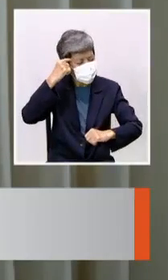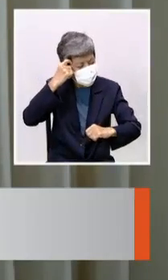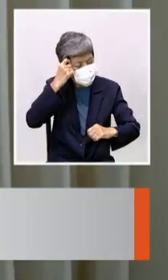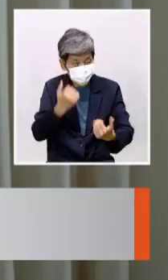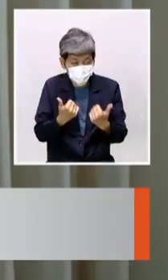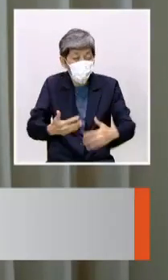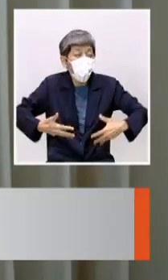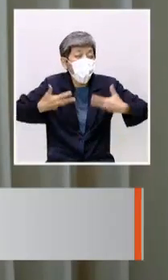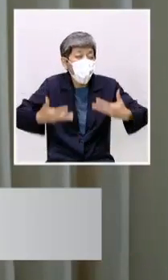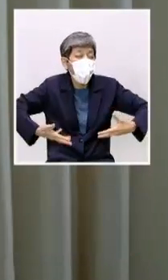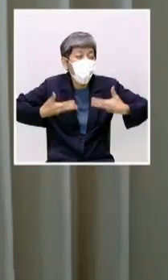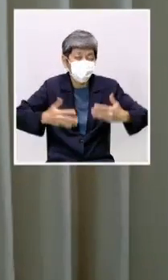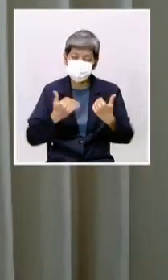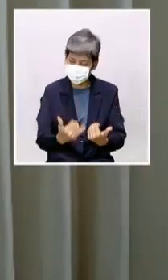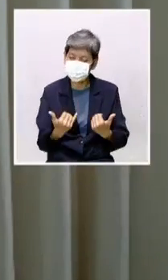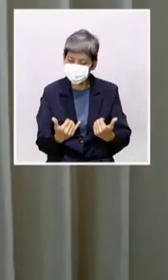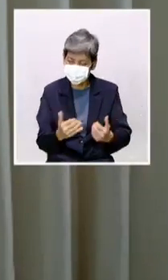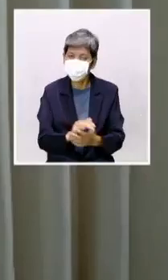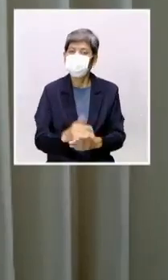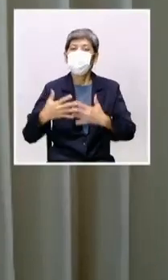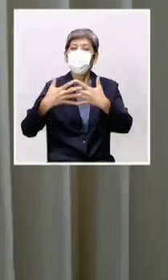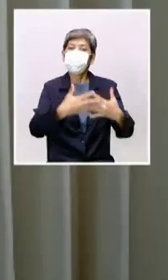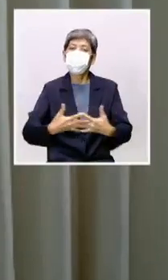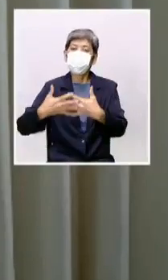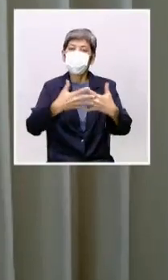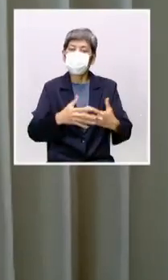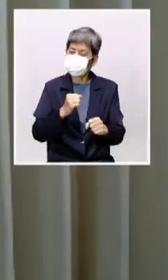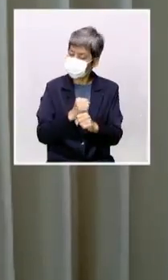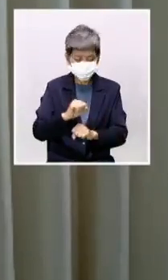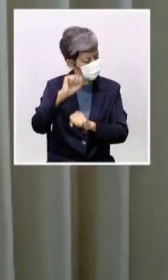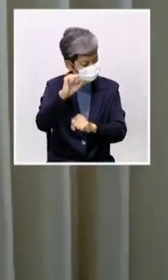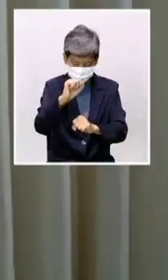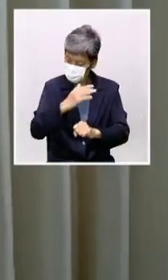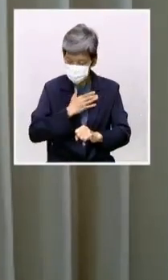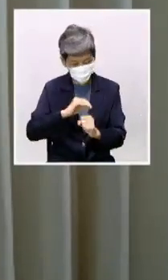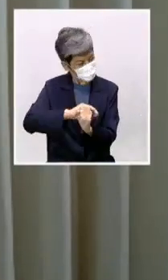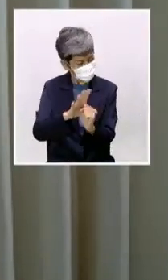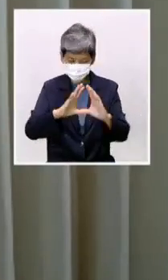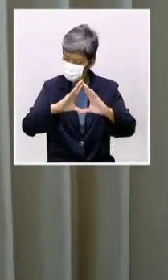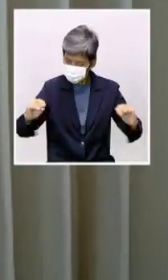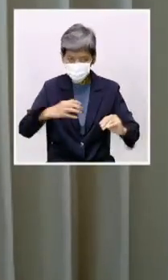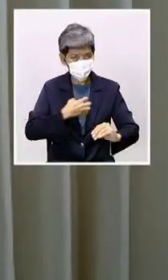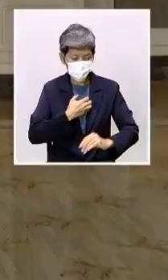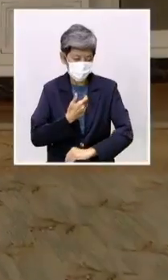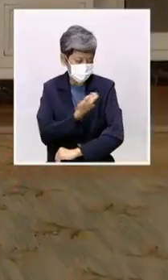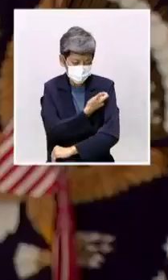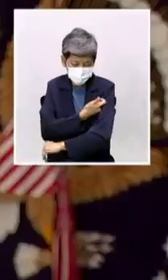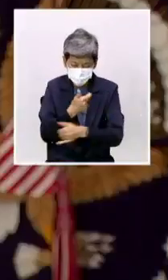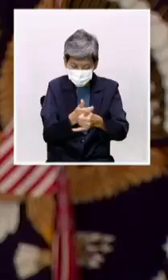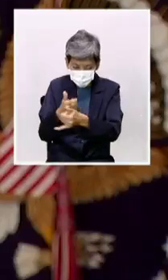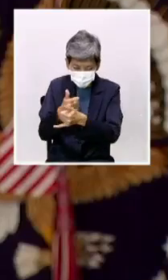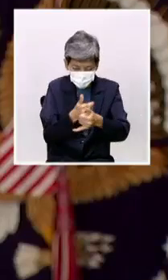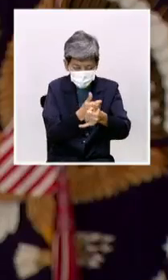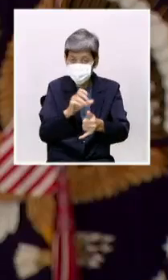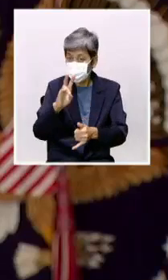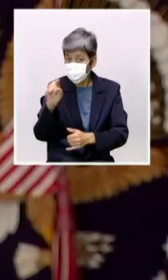งฤดูร้อนก็คือช่วงประมาณนี้ล่ะค่ะสหรัฐอเมริกาจะต้องประกาศอิสรภาพจากโควิด-19 ด้วยการฉีดวัคซีนต้านโควิดถึง